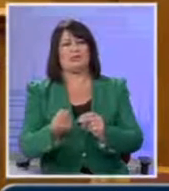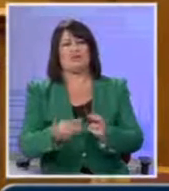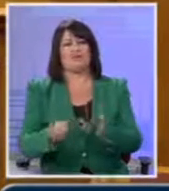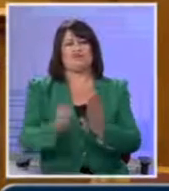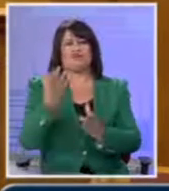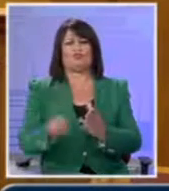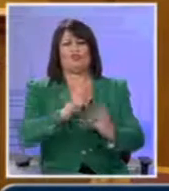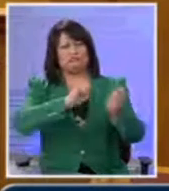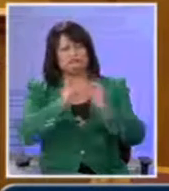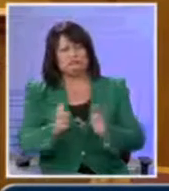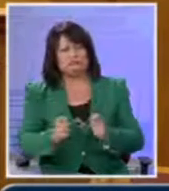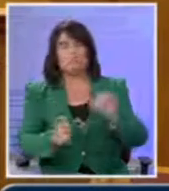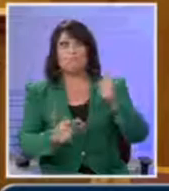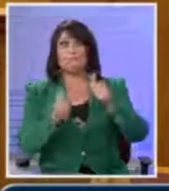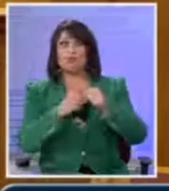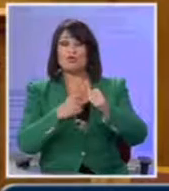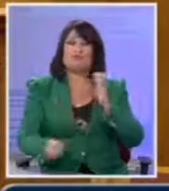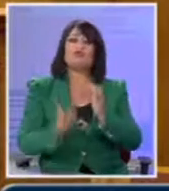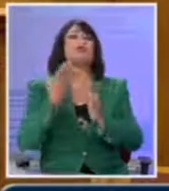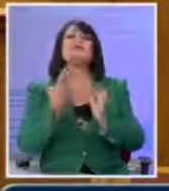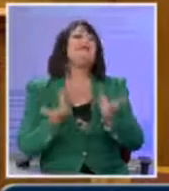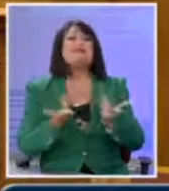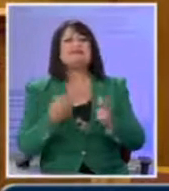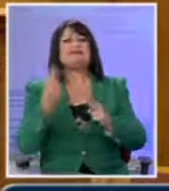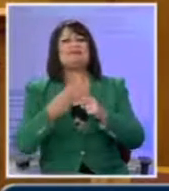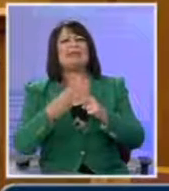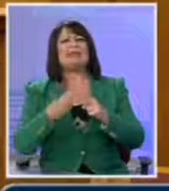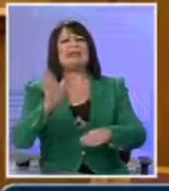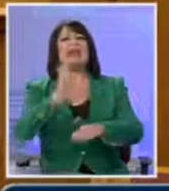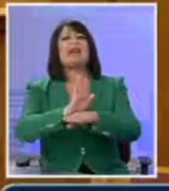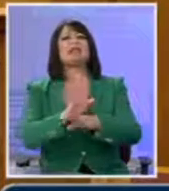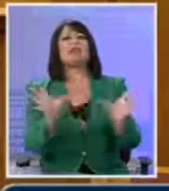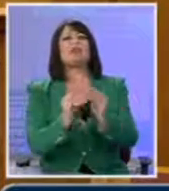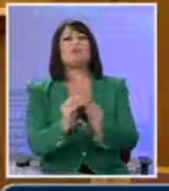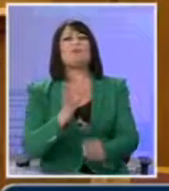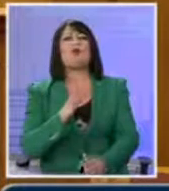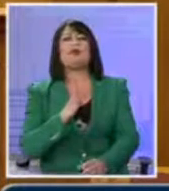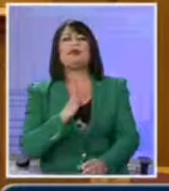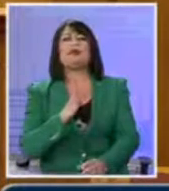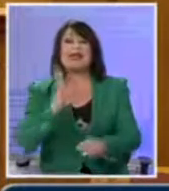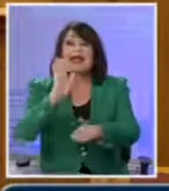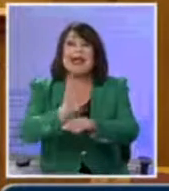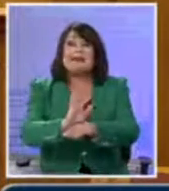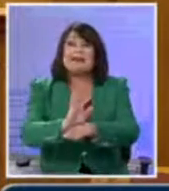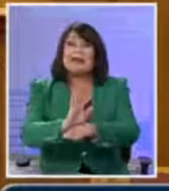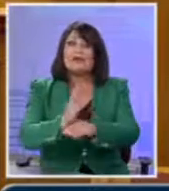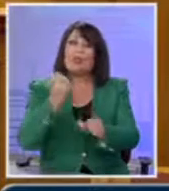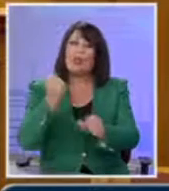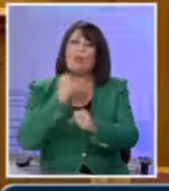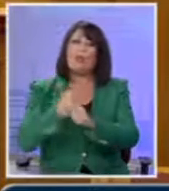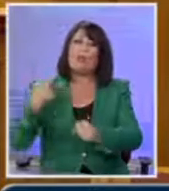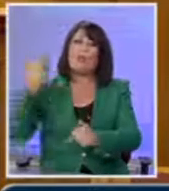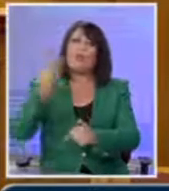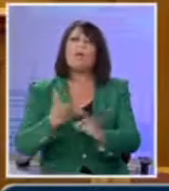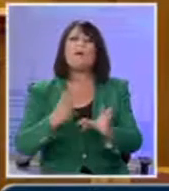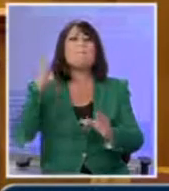τομές. Και η πρώτη μεγάλη τομή θα είναι η κάρτα του πολίτη. Θα είναι η κάρτα για την οποία εργάστηκαν πάρα πολλοί